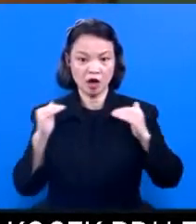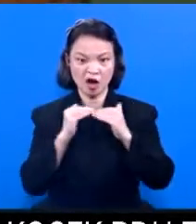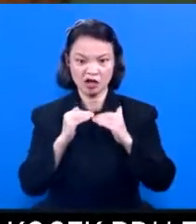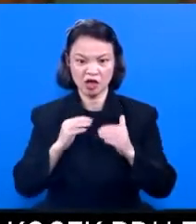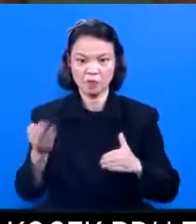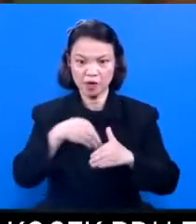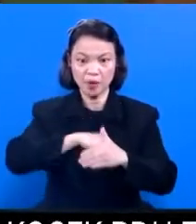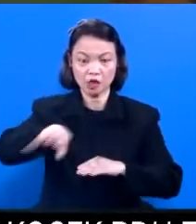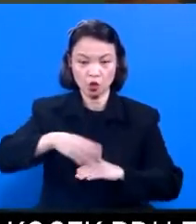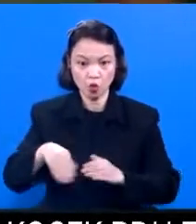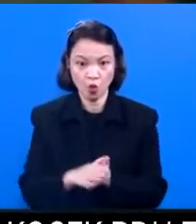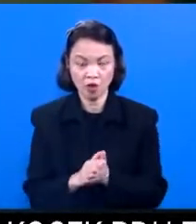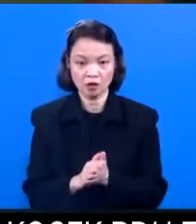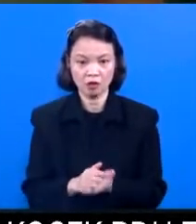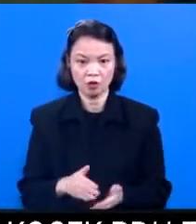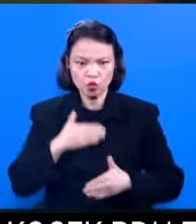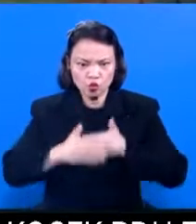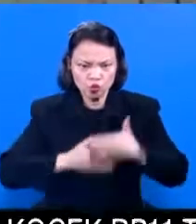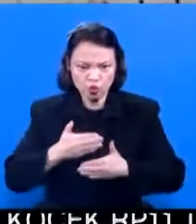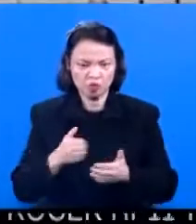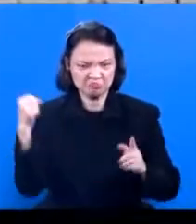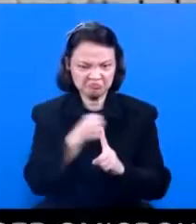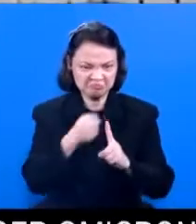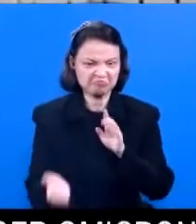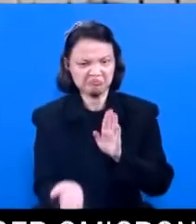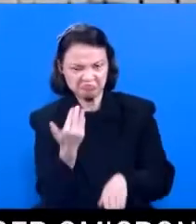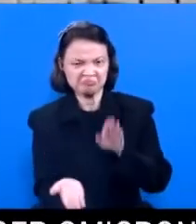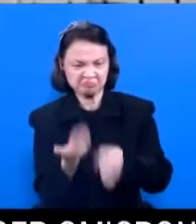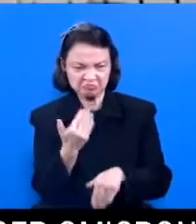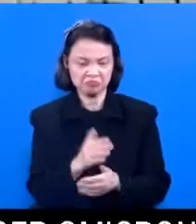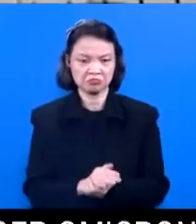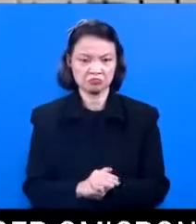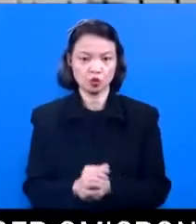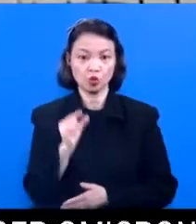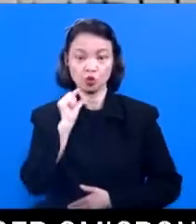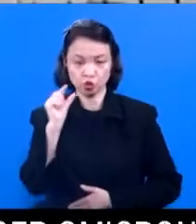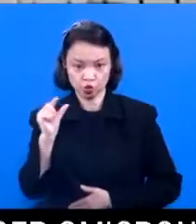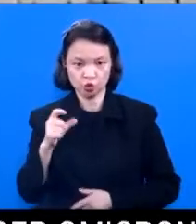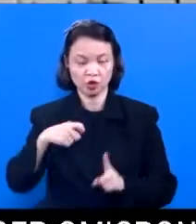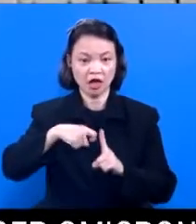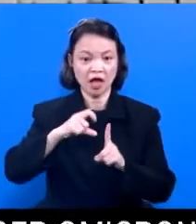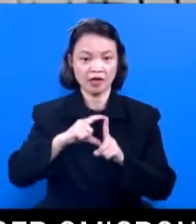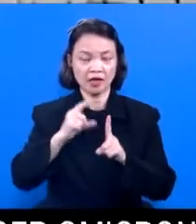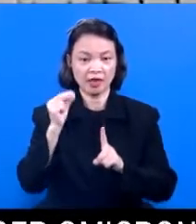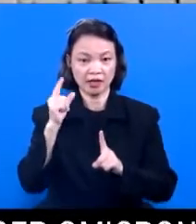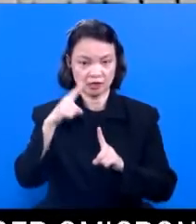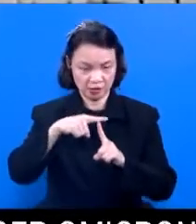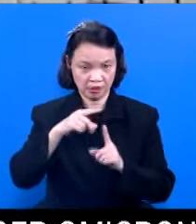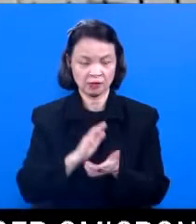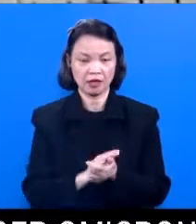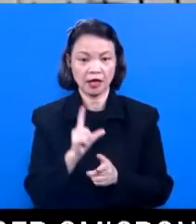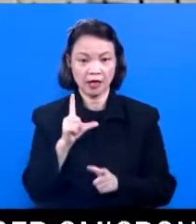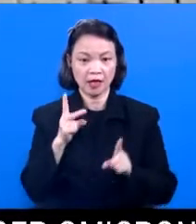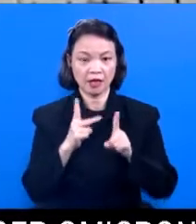kecenderungan perilaku kekerasan terus berulang. Sebetulnya kalau untuk KDRT, kita LBH Apik Jakarta